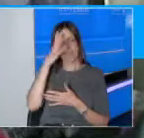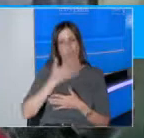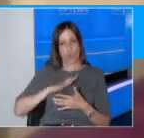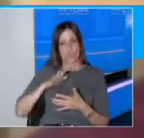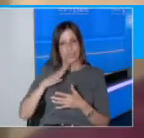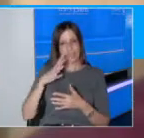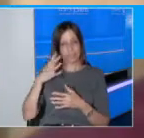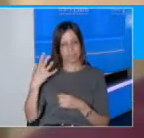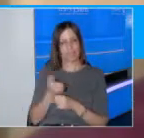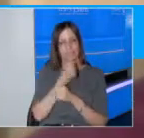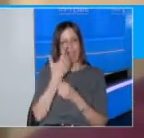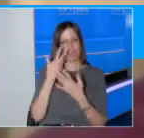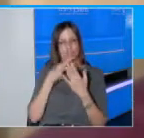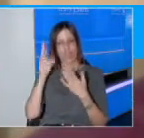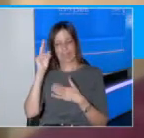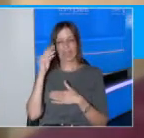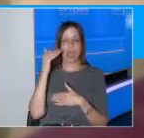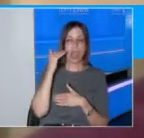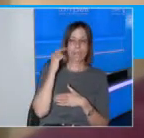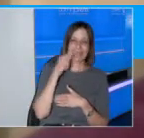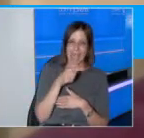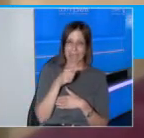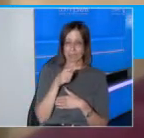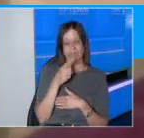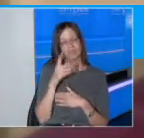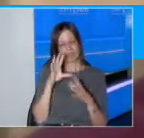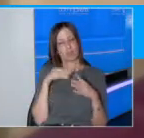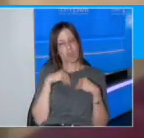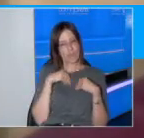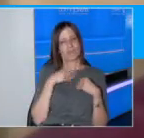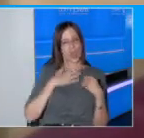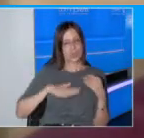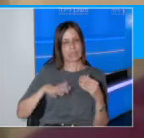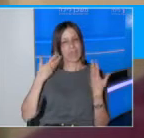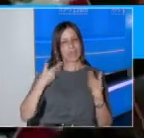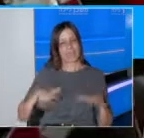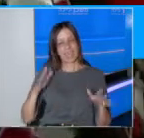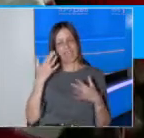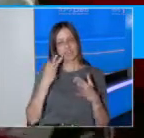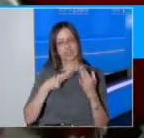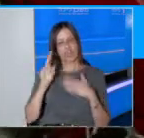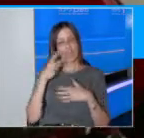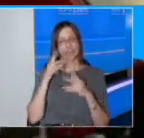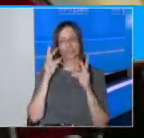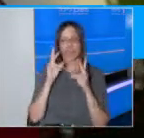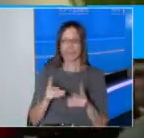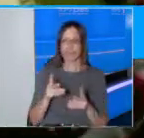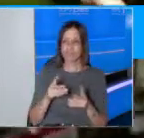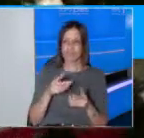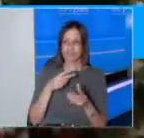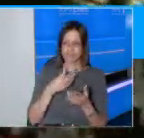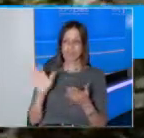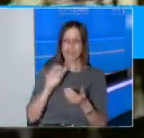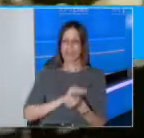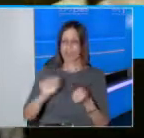להשיג כמה שיותר. האמריקאים באופן ציני מוכנים ורוצים לוותר כמה שיותר, רק שאפשר יהיה לטטא את הנושא